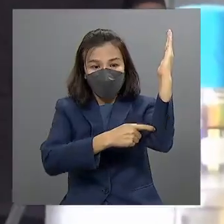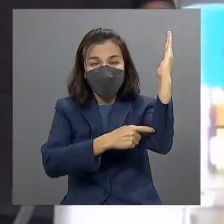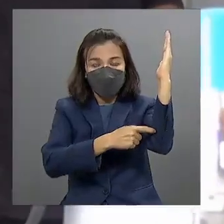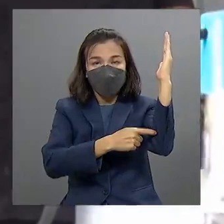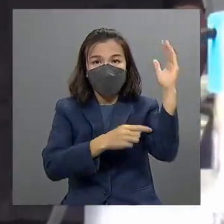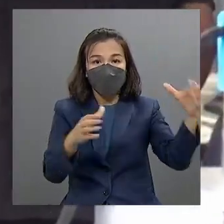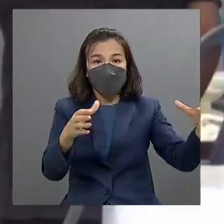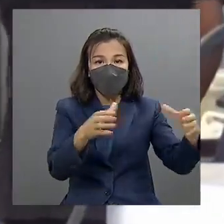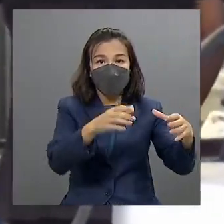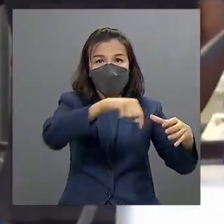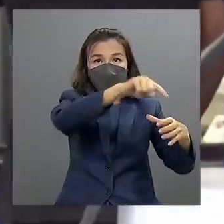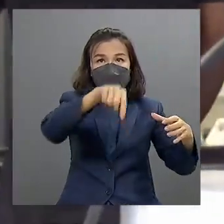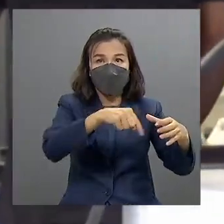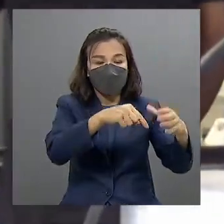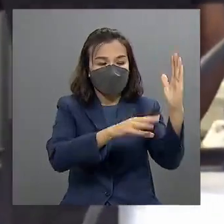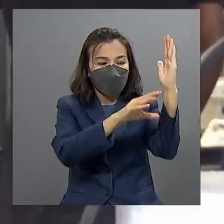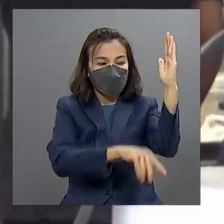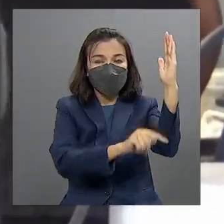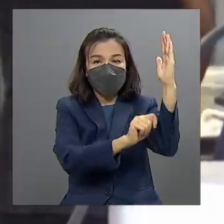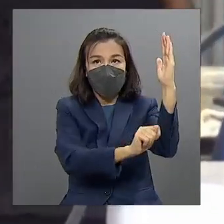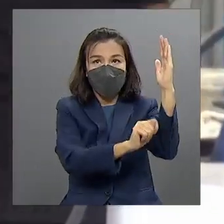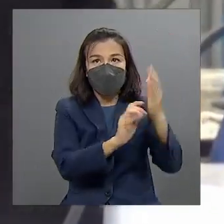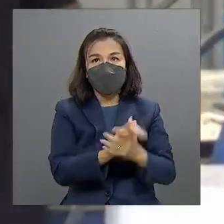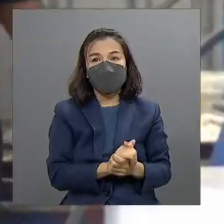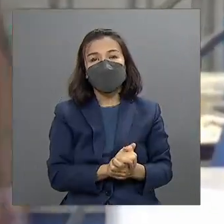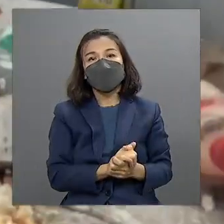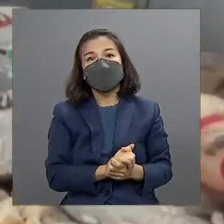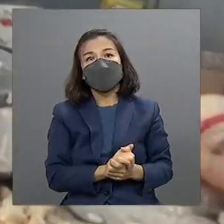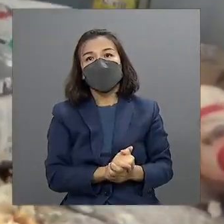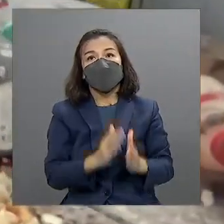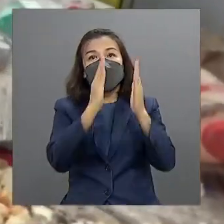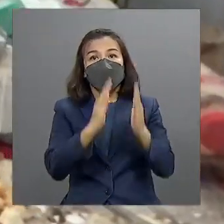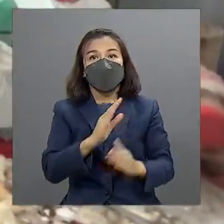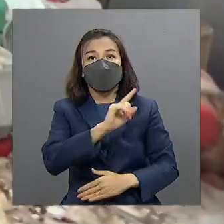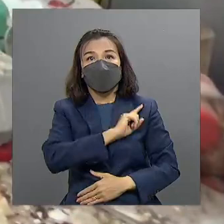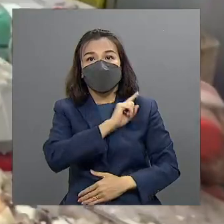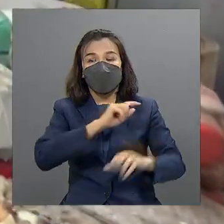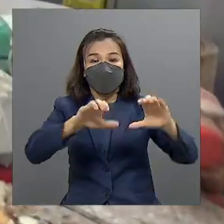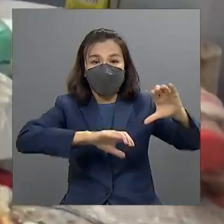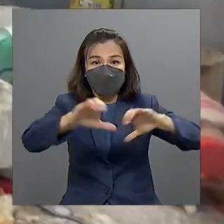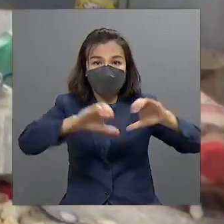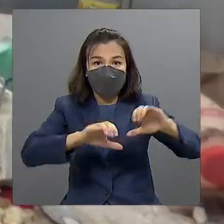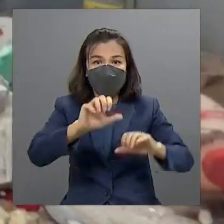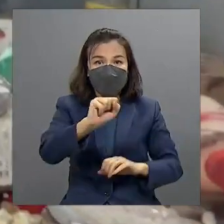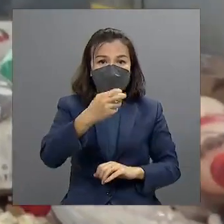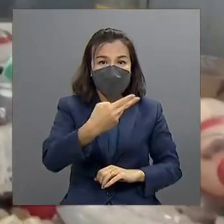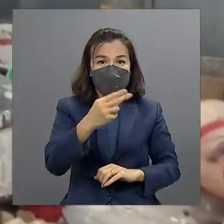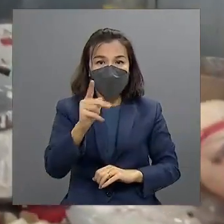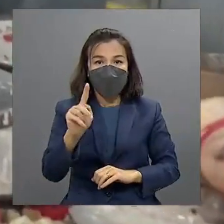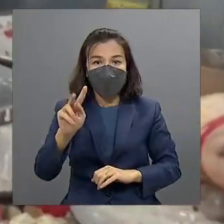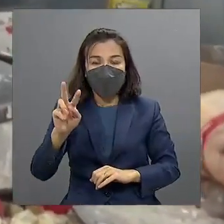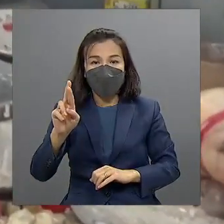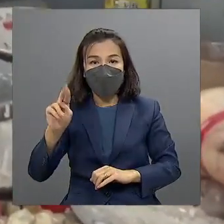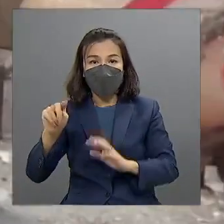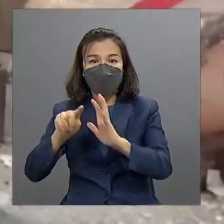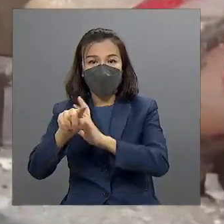สดาจัหวดตรังค่ะในมันัศหมวดเมืองเปผู้ชัการสะหากรพร้มด้วยนaiti ธนอมเกียจยิ่งช่วนนะคะที่ปรึกษาเครื่